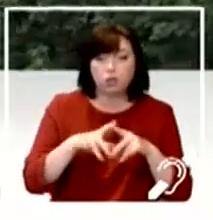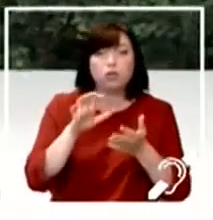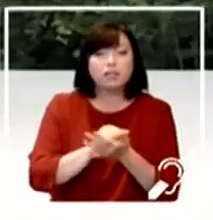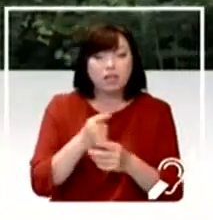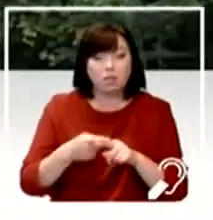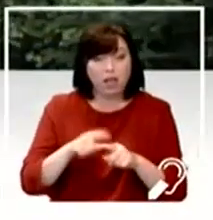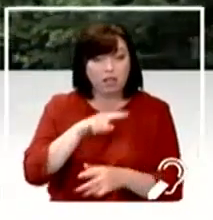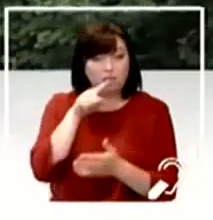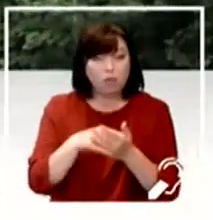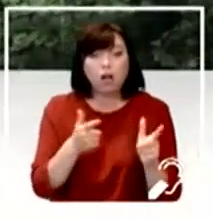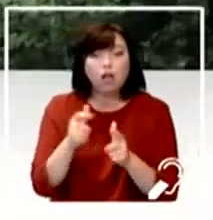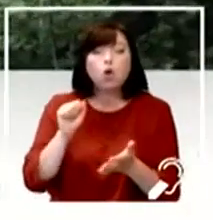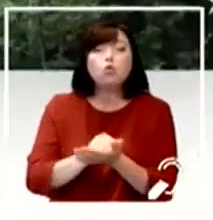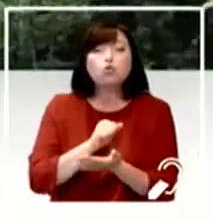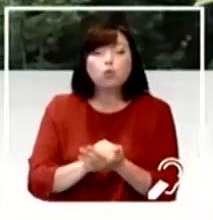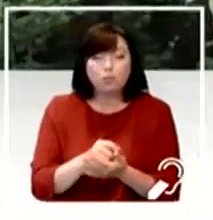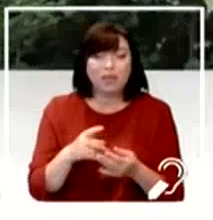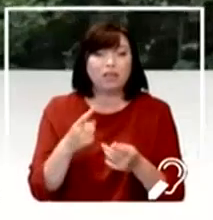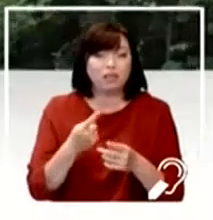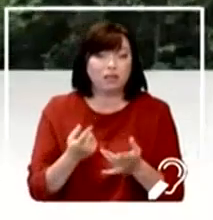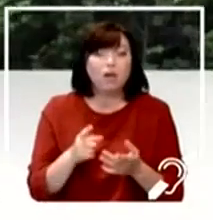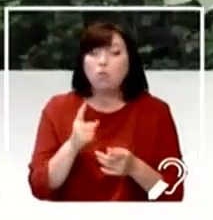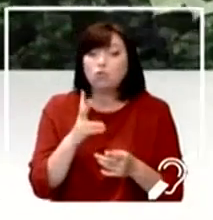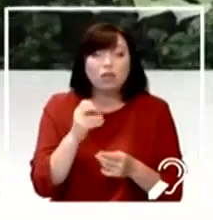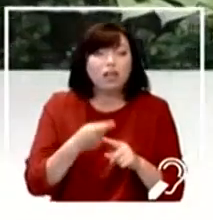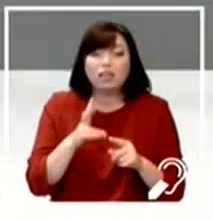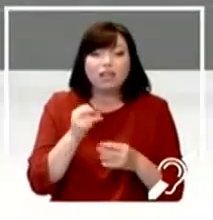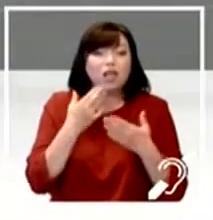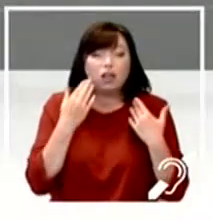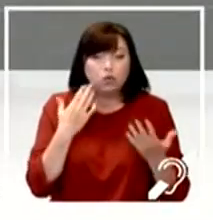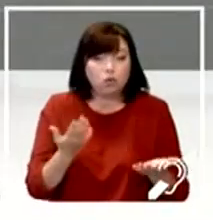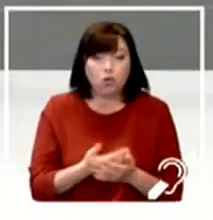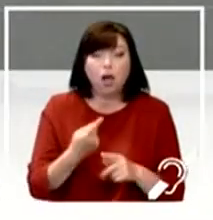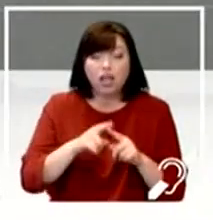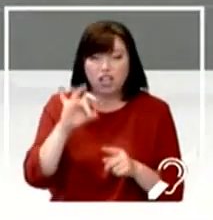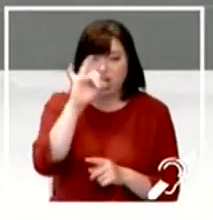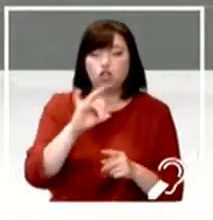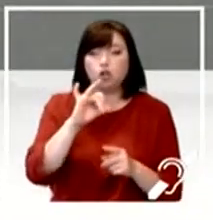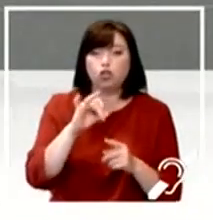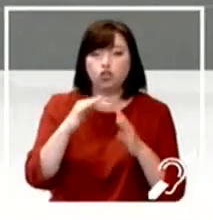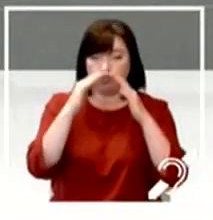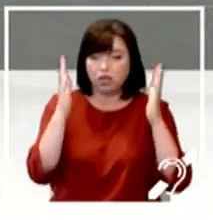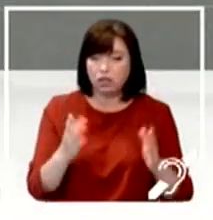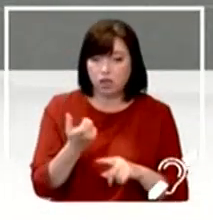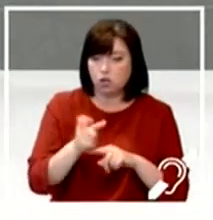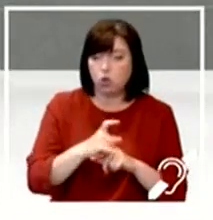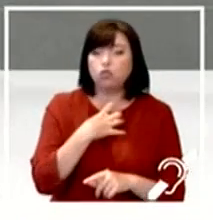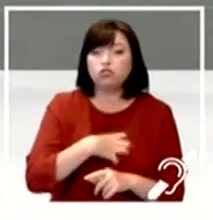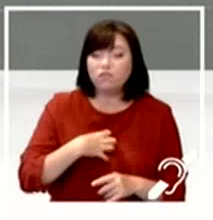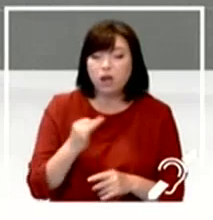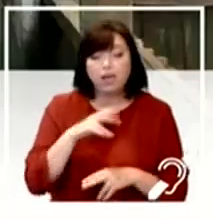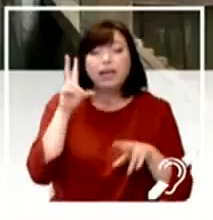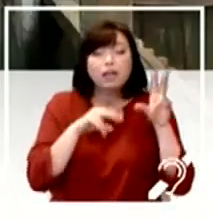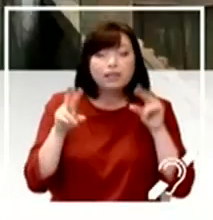care pregătește actele necesare, deoarece nu este atât de ușor, fiindcă este un obiectiv istoric foarte important. Sperăm